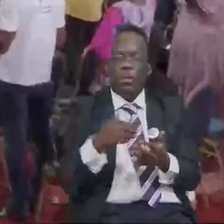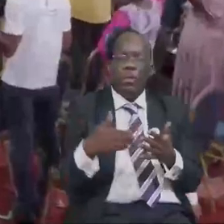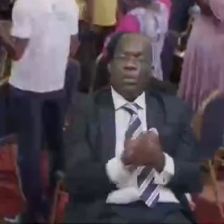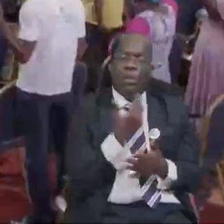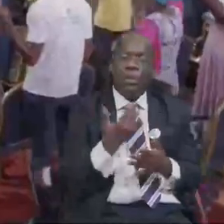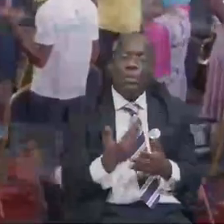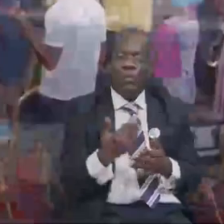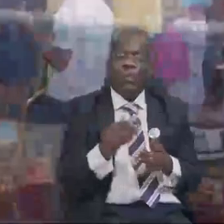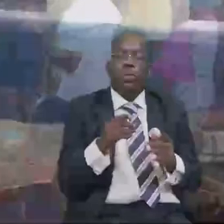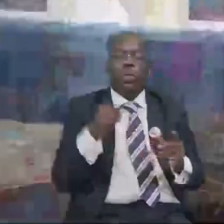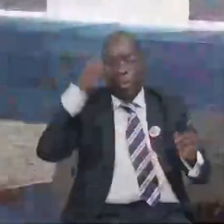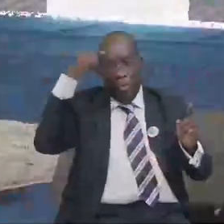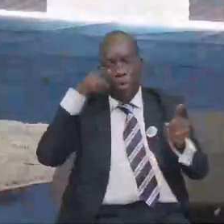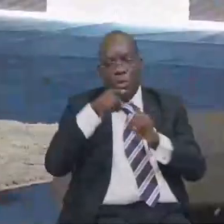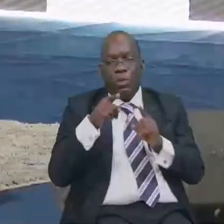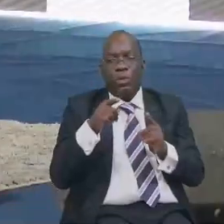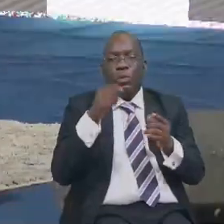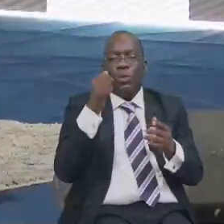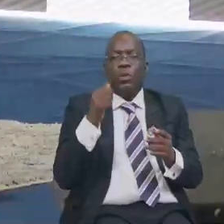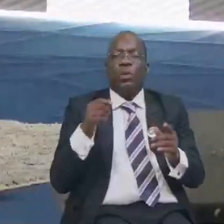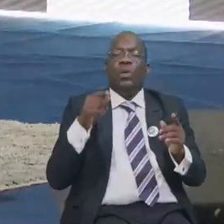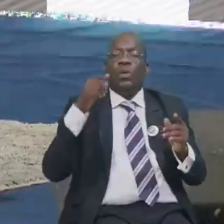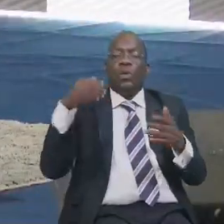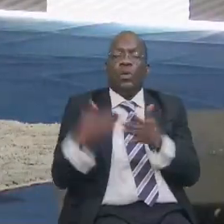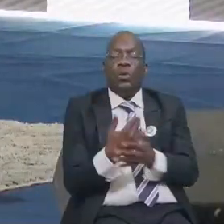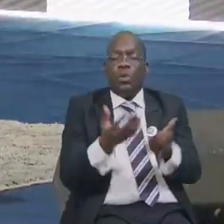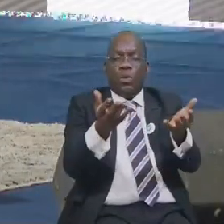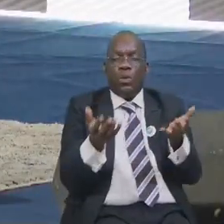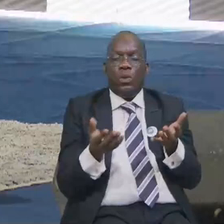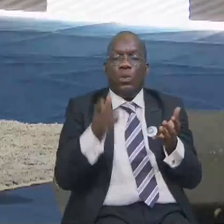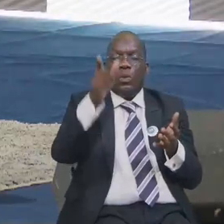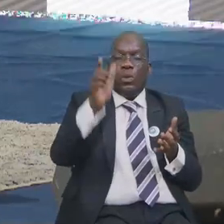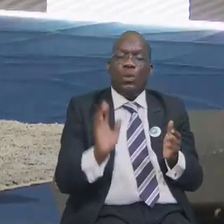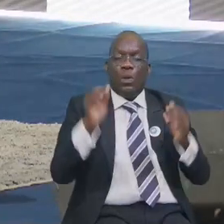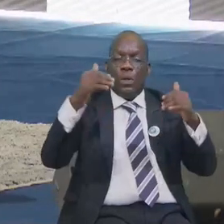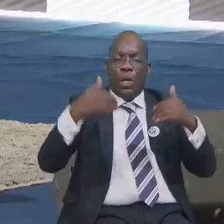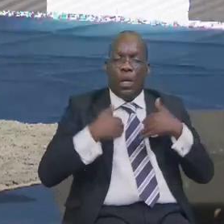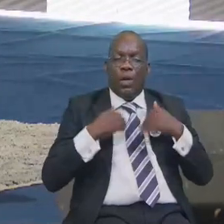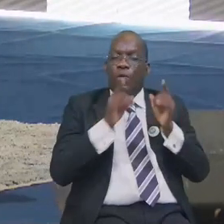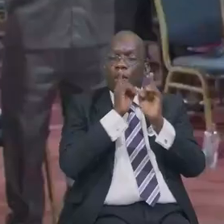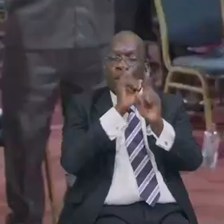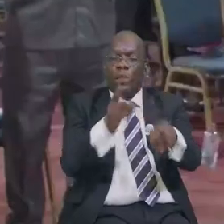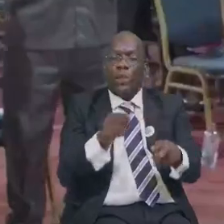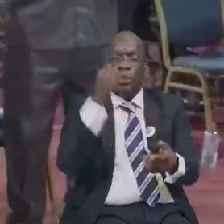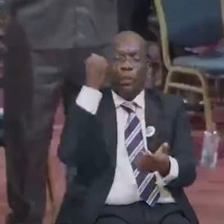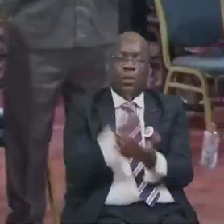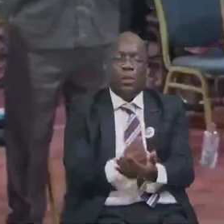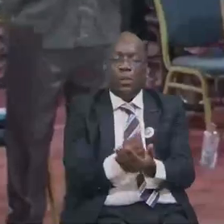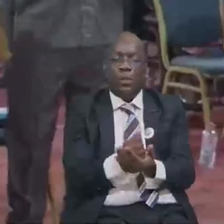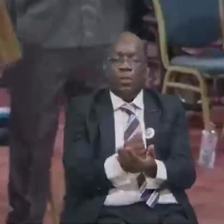Nouvelle poursuite, nouvelle motivation, Dieu a exaucé.